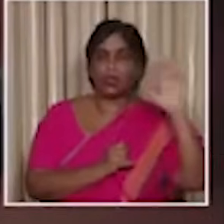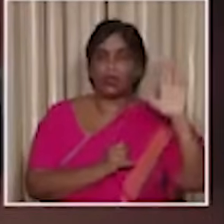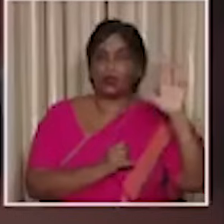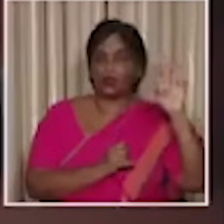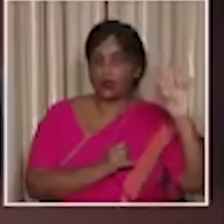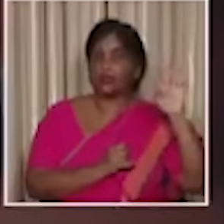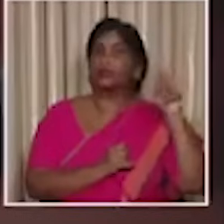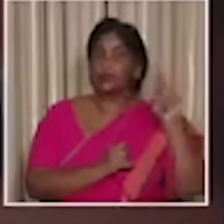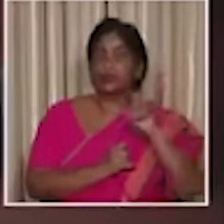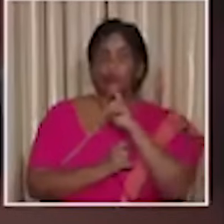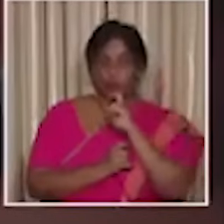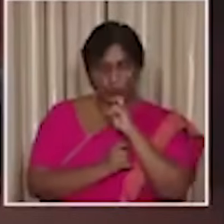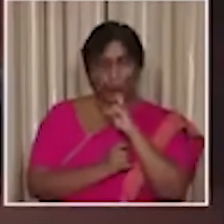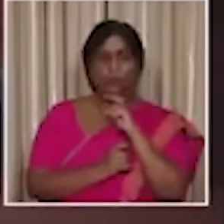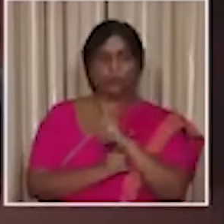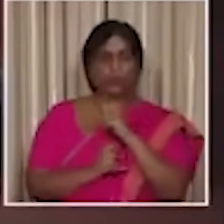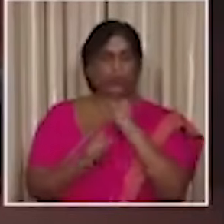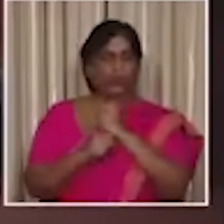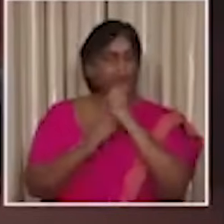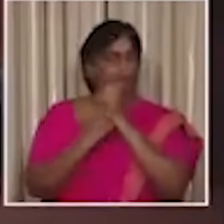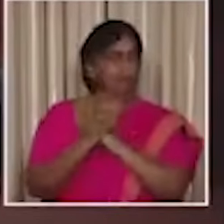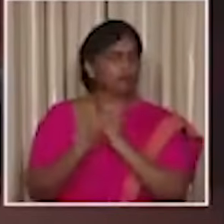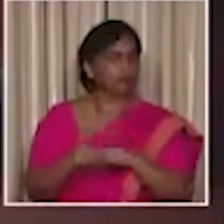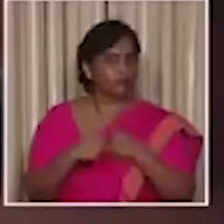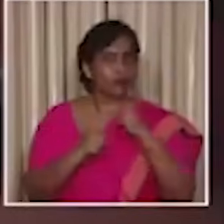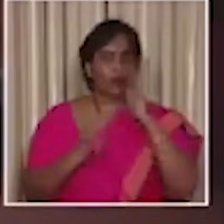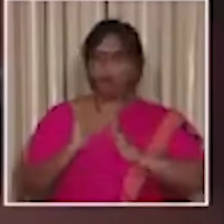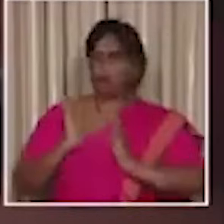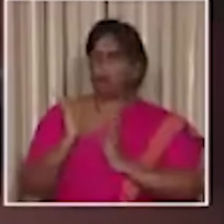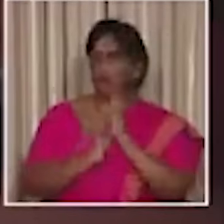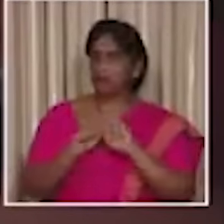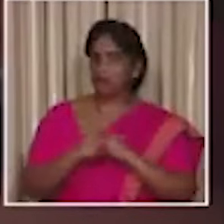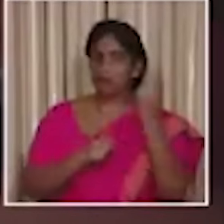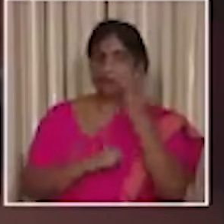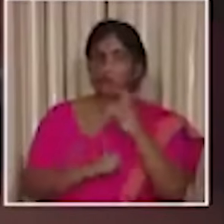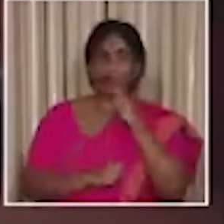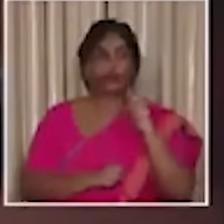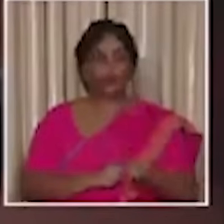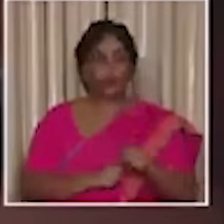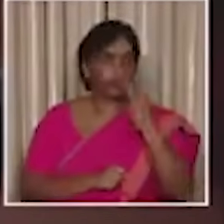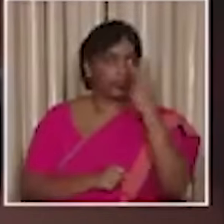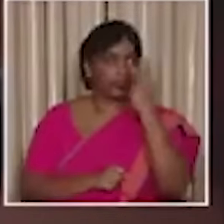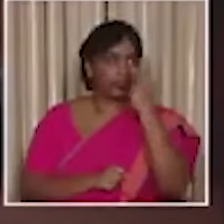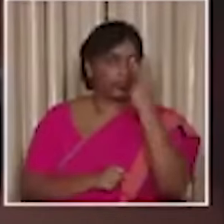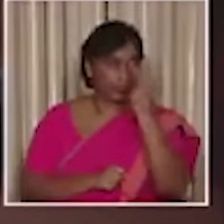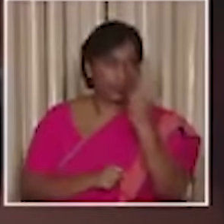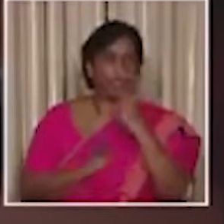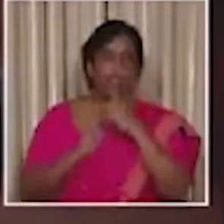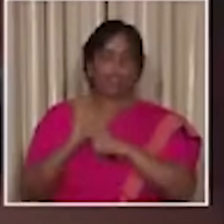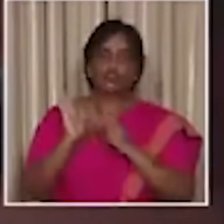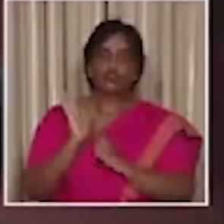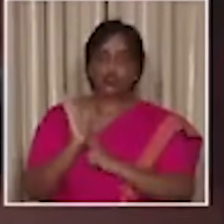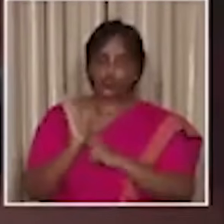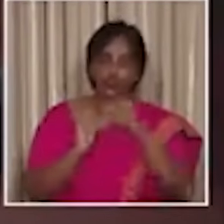අදාළව ආණ්ඩුක්‍රම ව්‍යවස්ථාව උල්ලංඝනය කර ඔවුන්ගේ මානවිකම් කඩකර ඇතැයි බවට ත්‍රිපුද්ගල විනිසුරු මණ්ඩල 2000 ජූනි මාසයේදී නඩු තීන්දුව